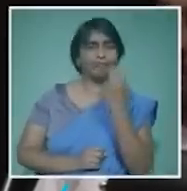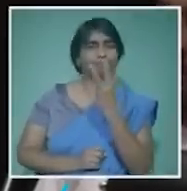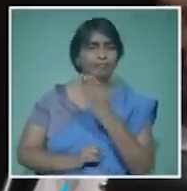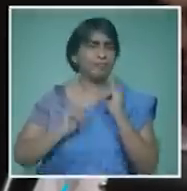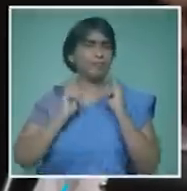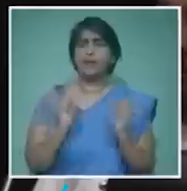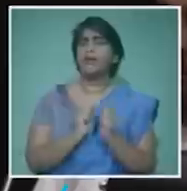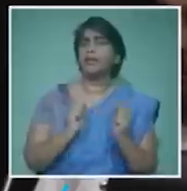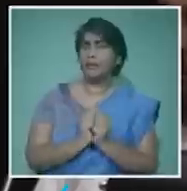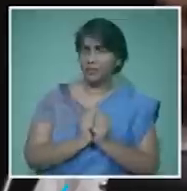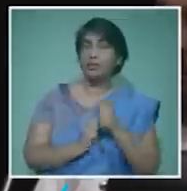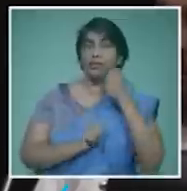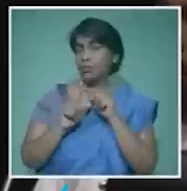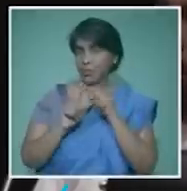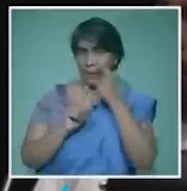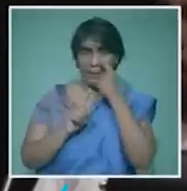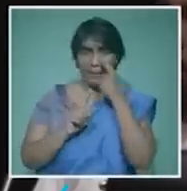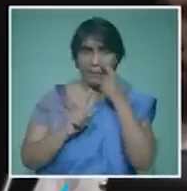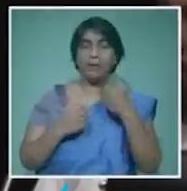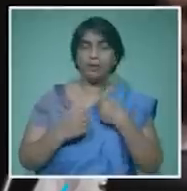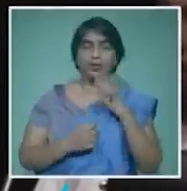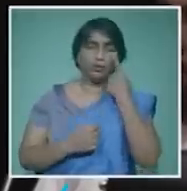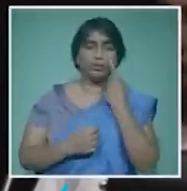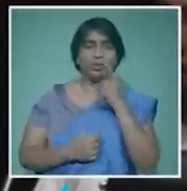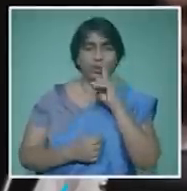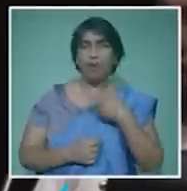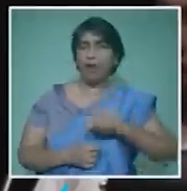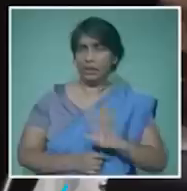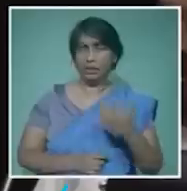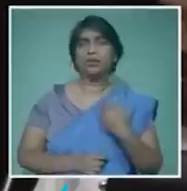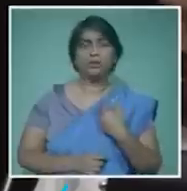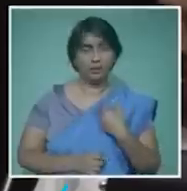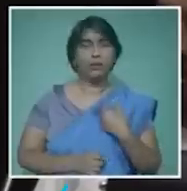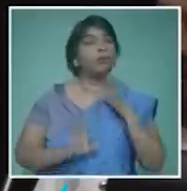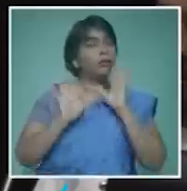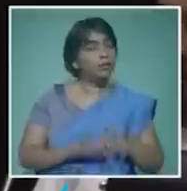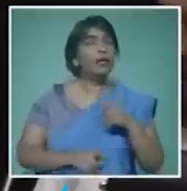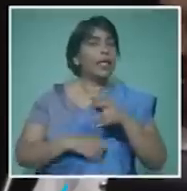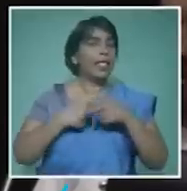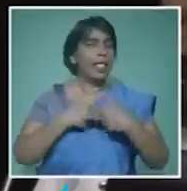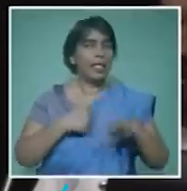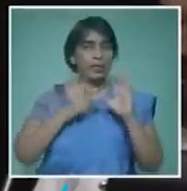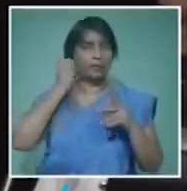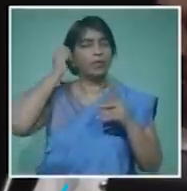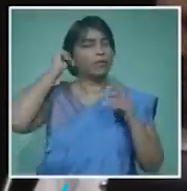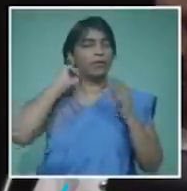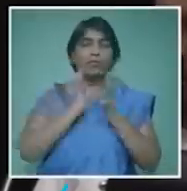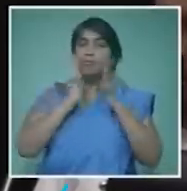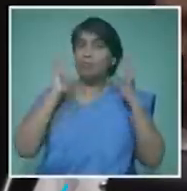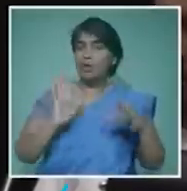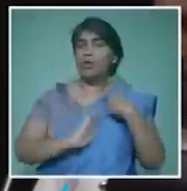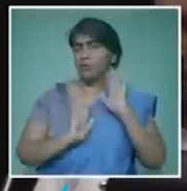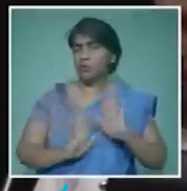නොමනා විදියට හැසිරුණා ඒ පිළිබඳව අපිත් කනගාට වෙනවා අපි අනුමත කරන්නේ නැහැ හැබැයි ඒ හේතුව නිසා විශාල වශයෙන් මේ රටේ